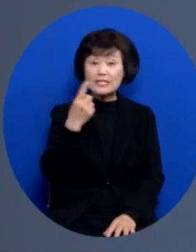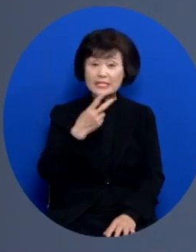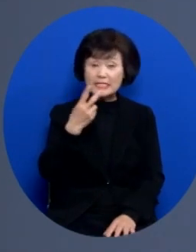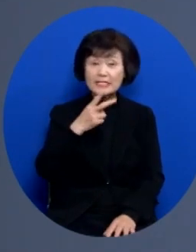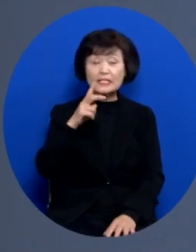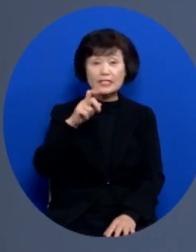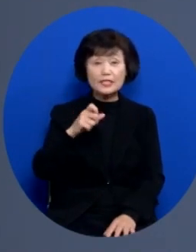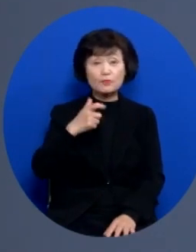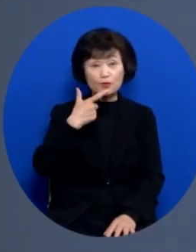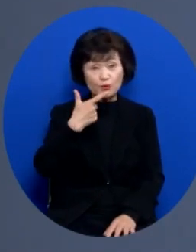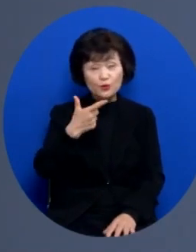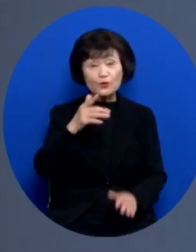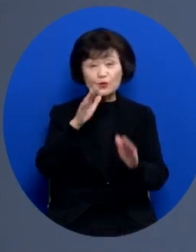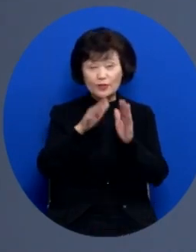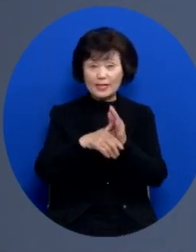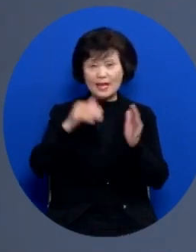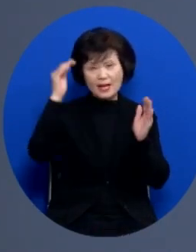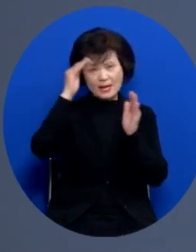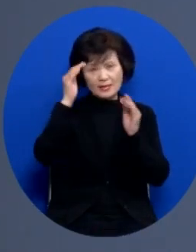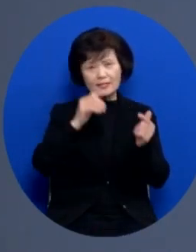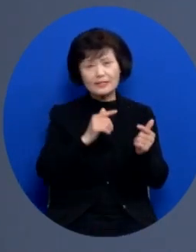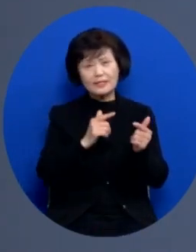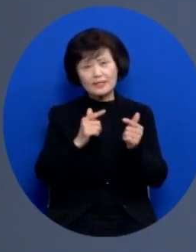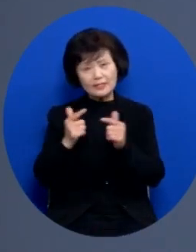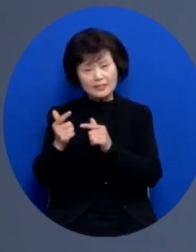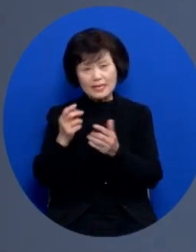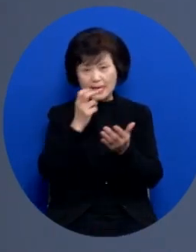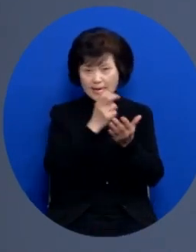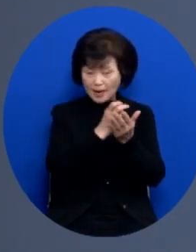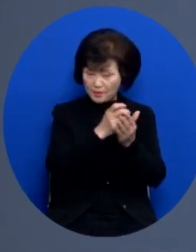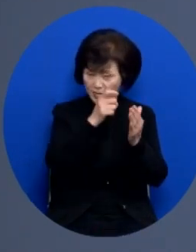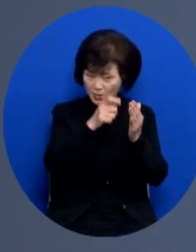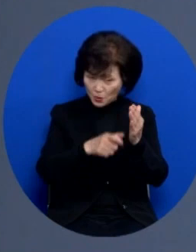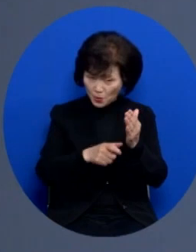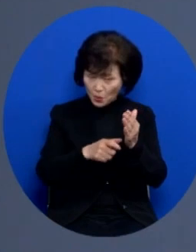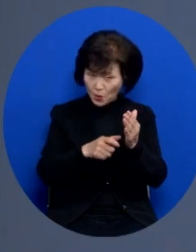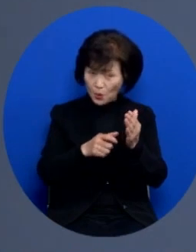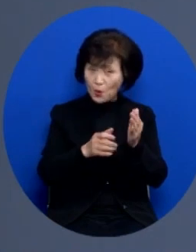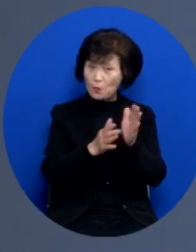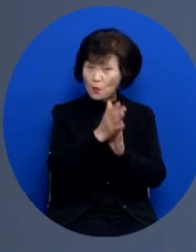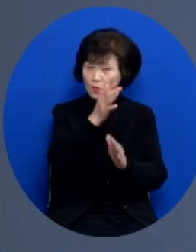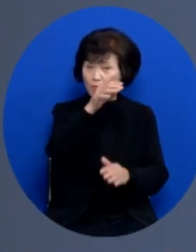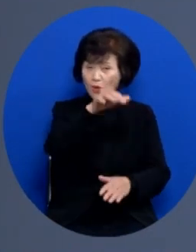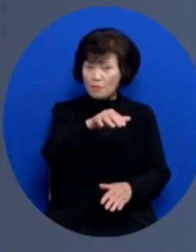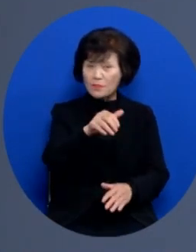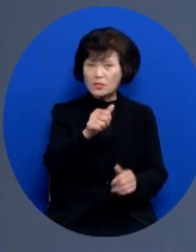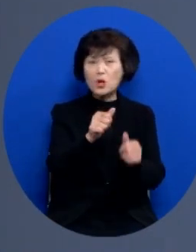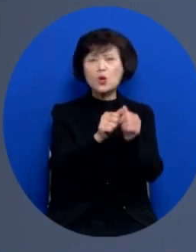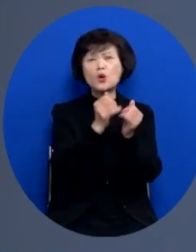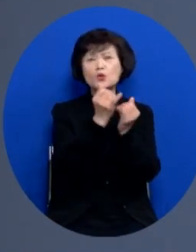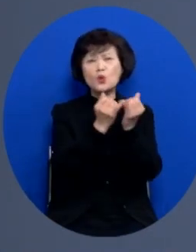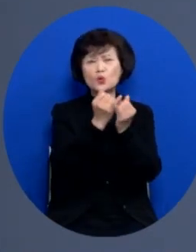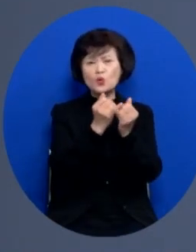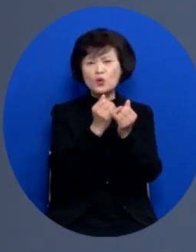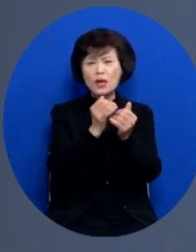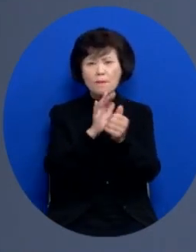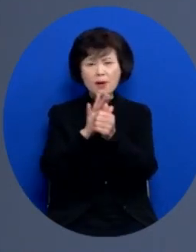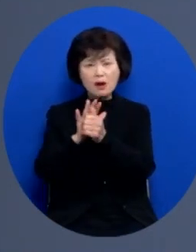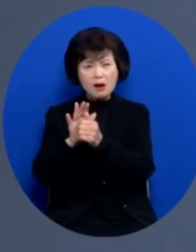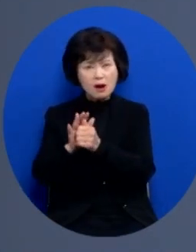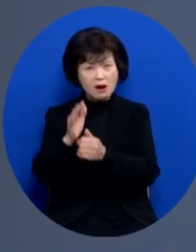2016년도에 학생들이 감리교 본부 앞에서 동성애를 지지하는 가면 기자회견을